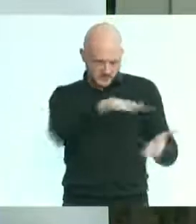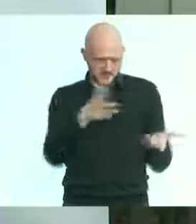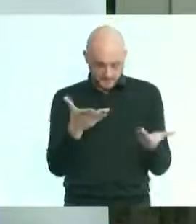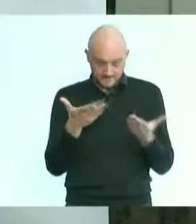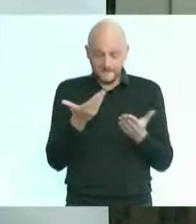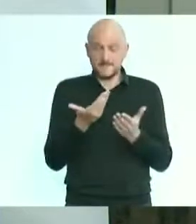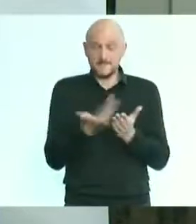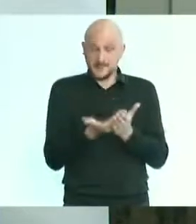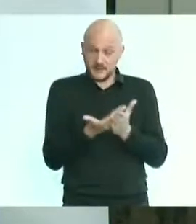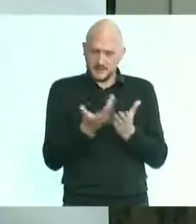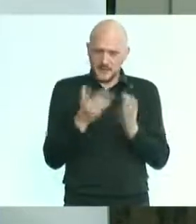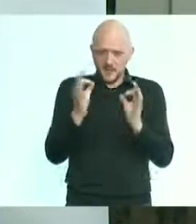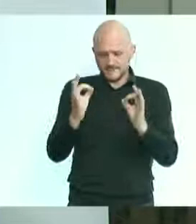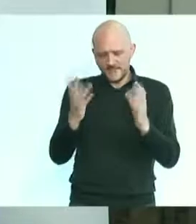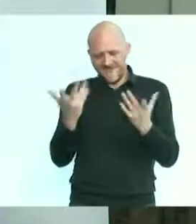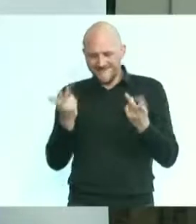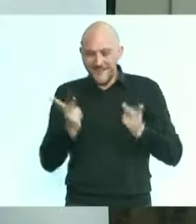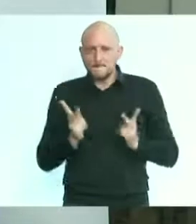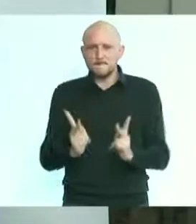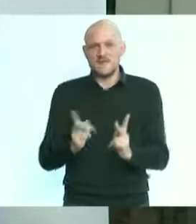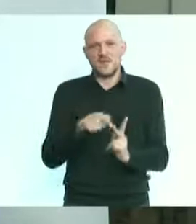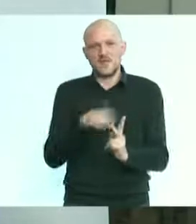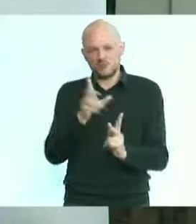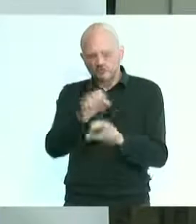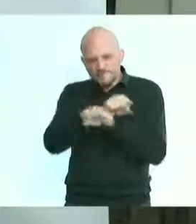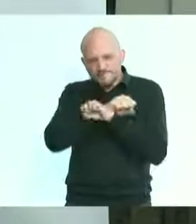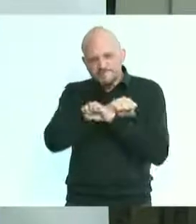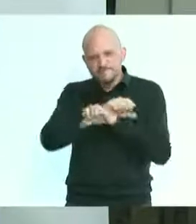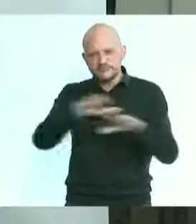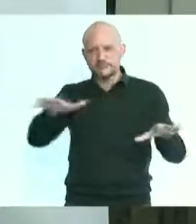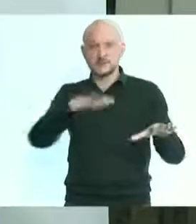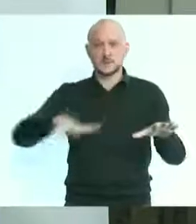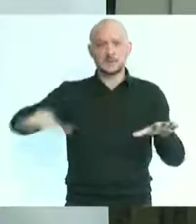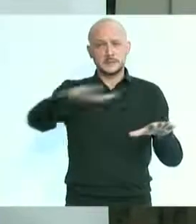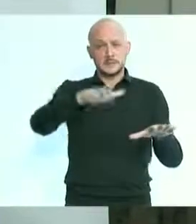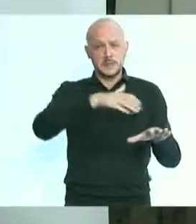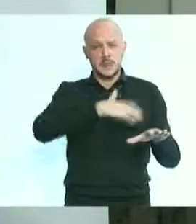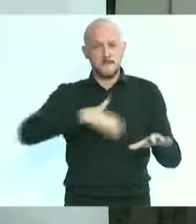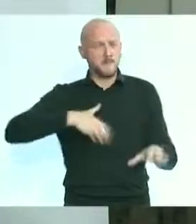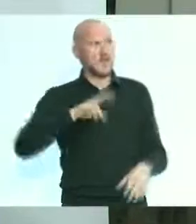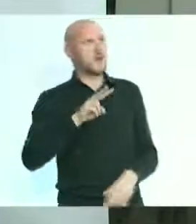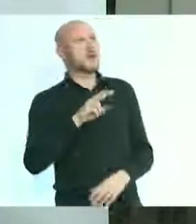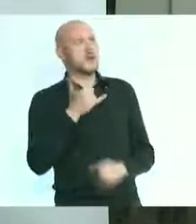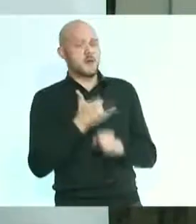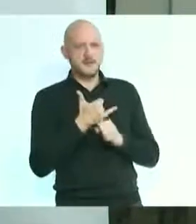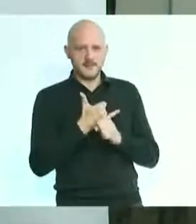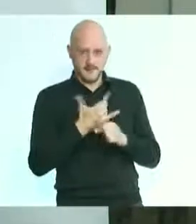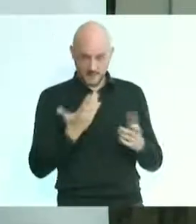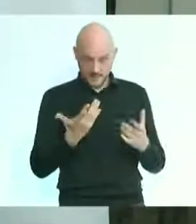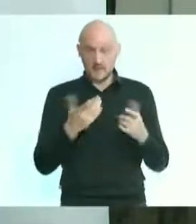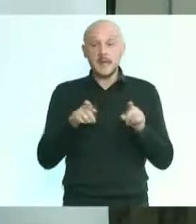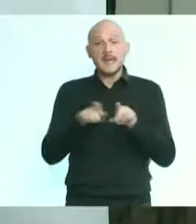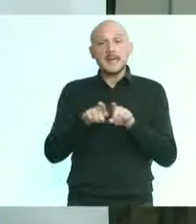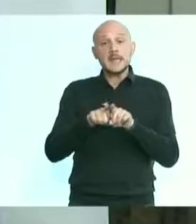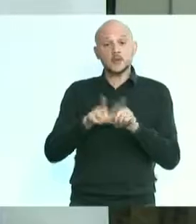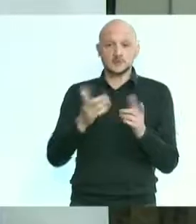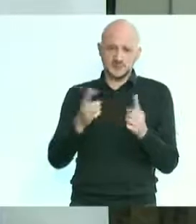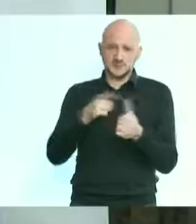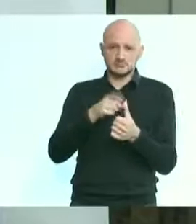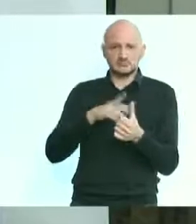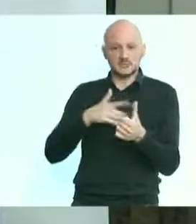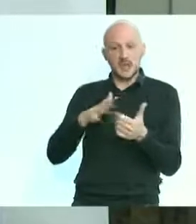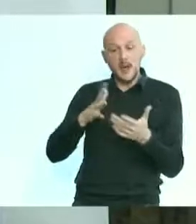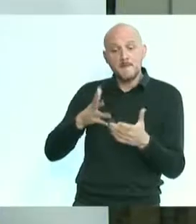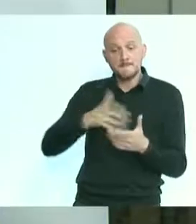pouvoir déployer cette pédagogie auprès des collectivités, auprès des maires, avec sa double légitimité et son expertise indéniable. Donc, je